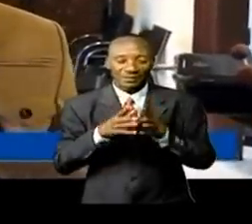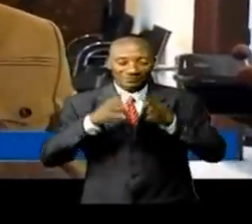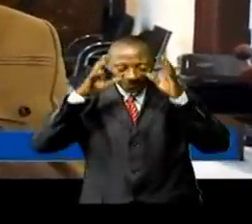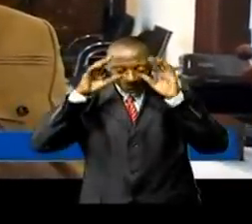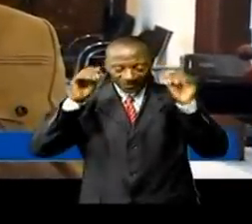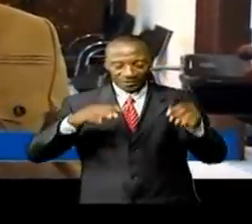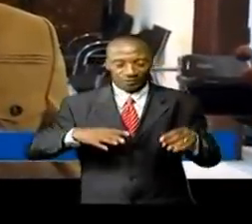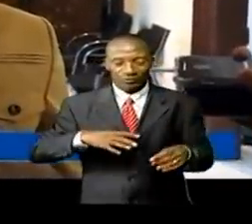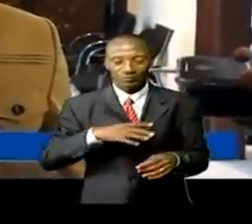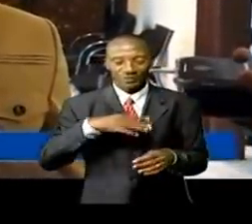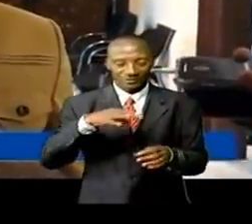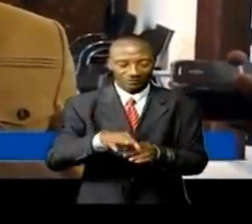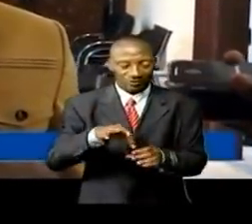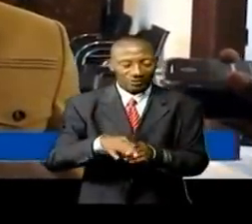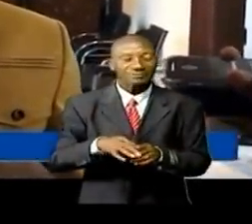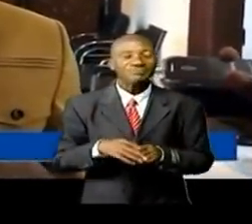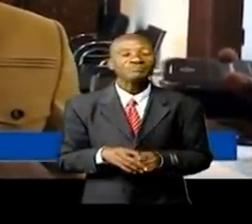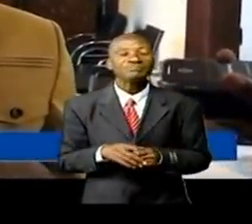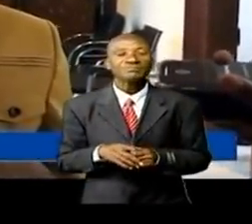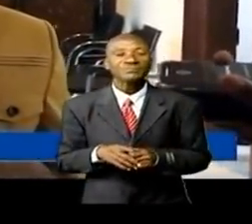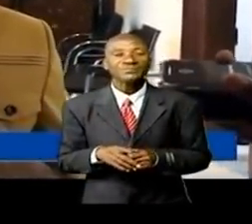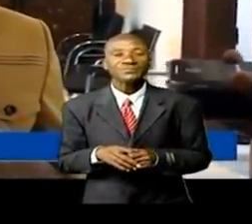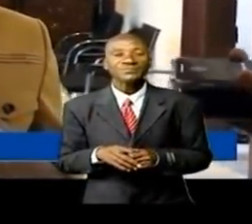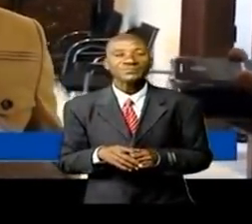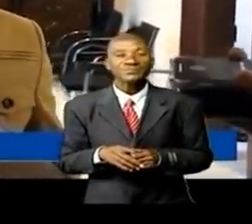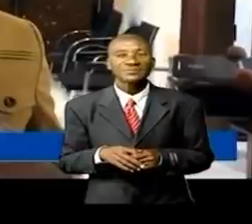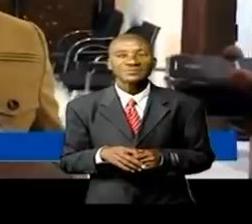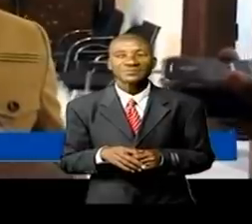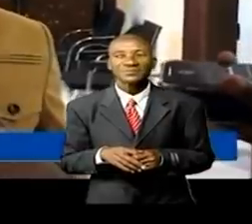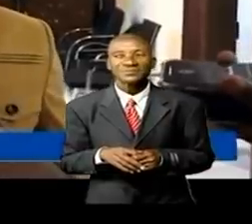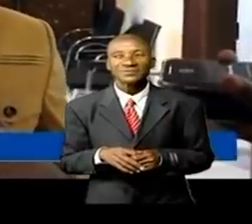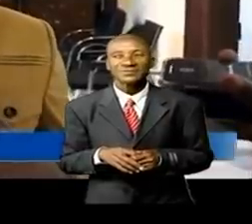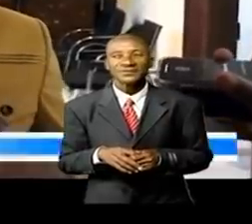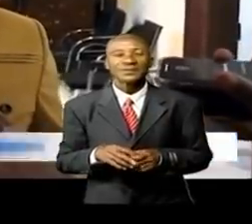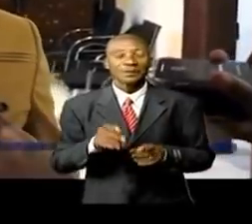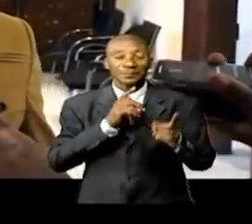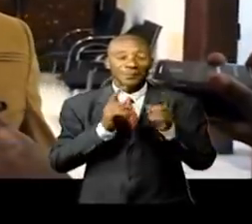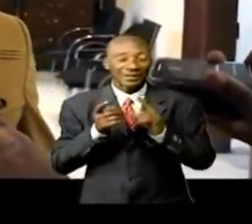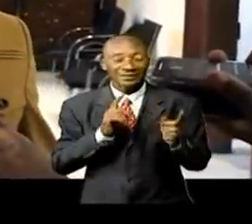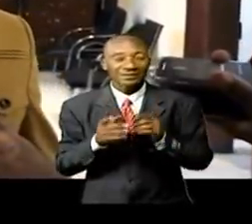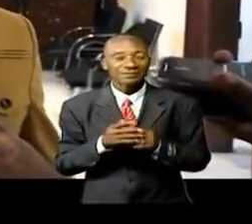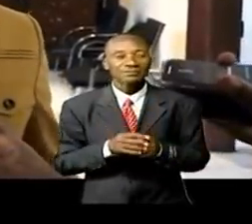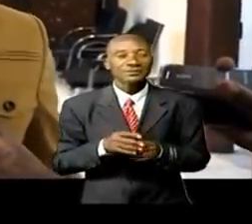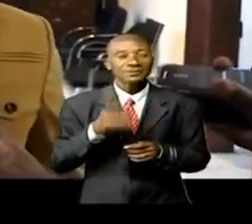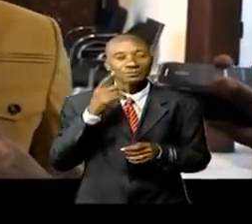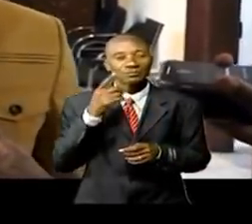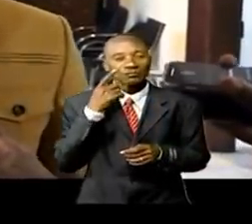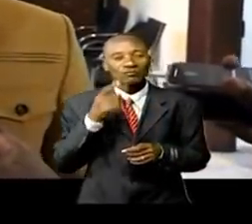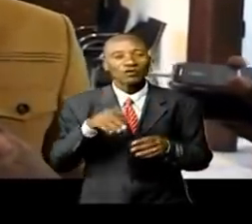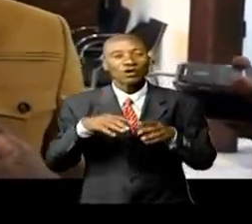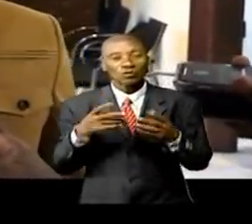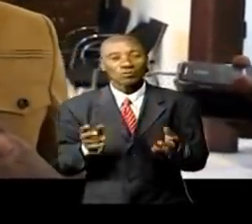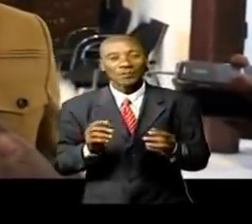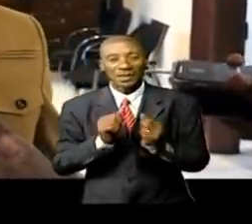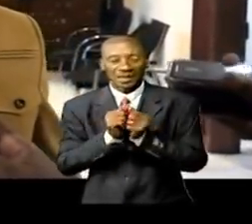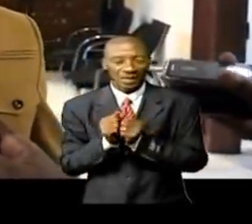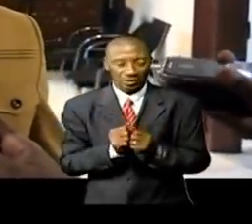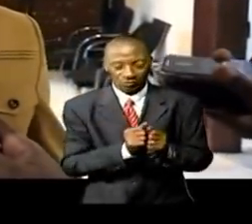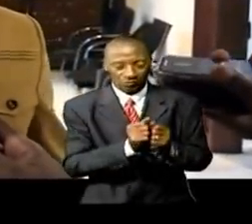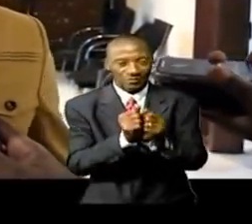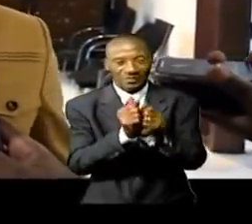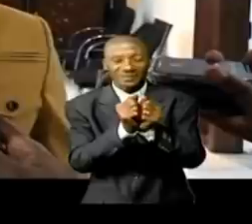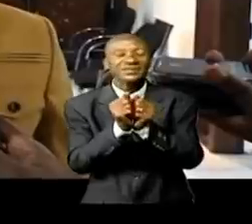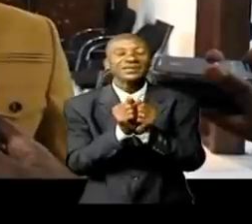CENI autour des modalités d'encadrement et d'accompagnement de l'inspection générale